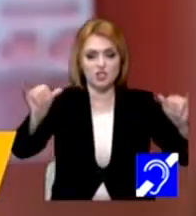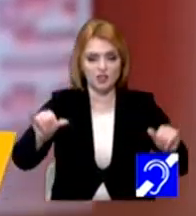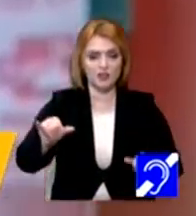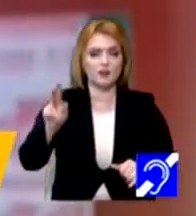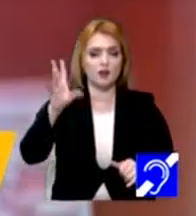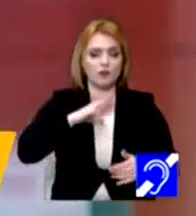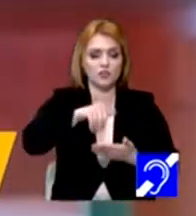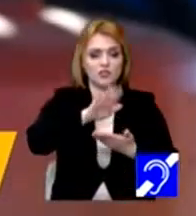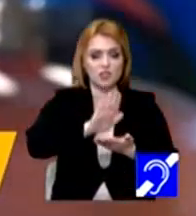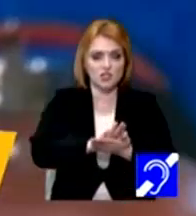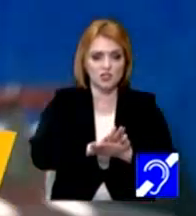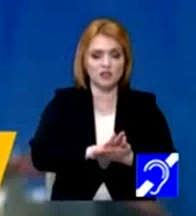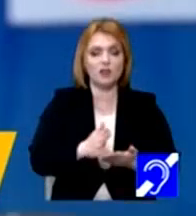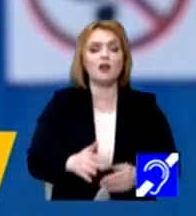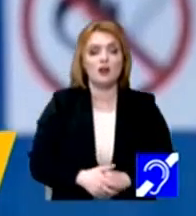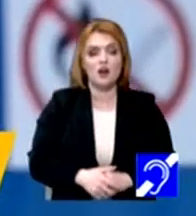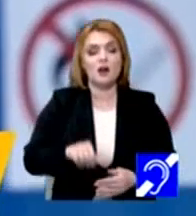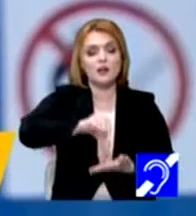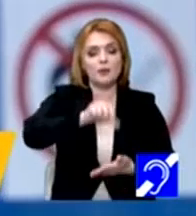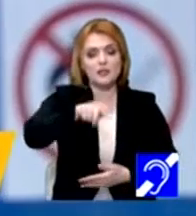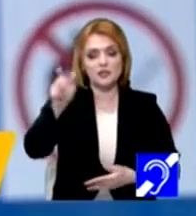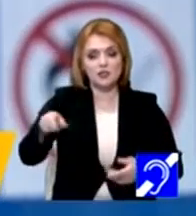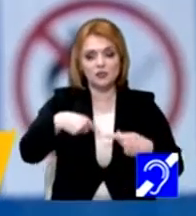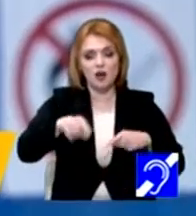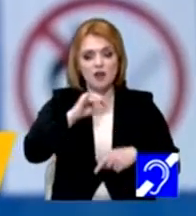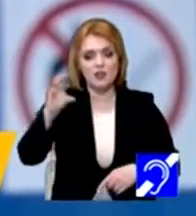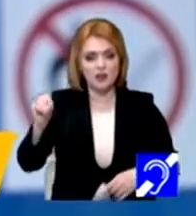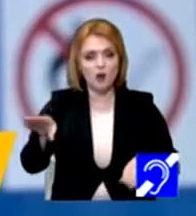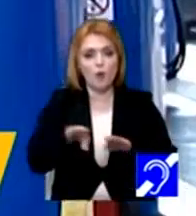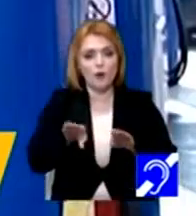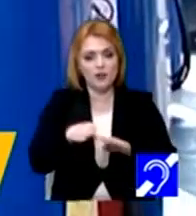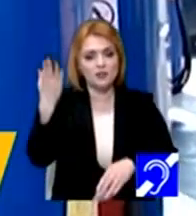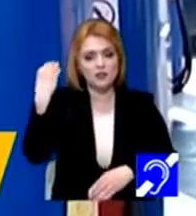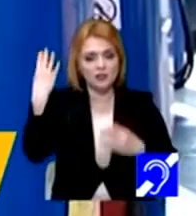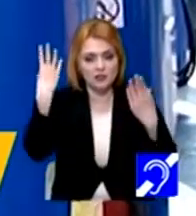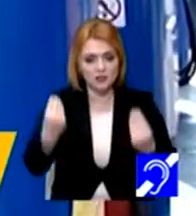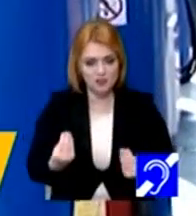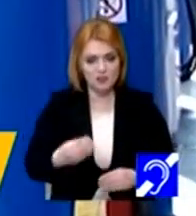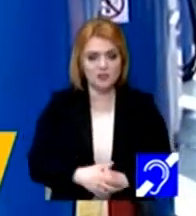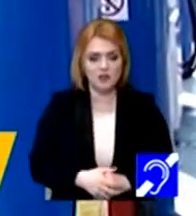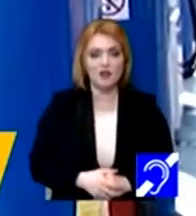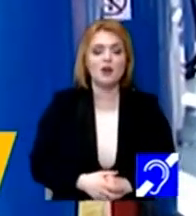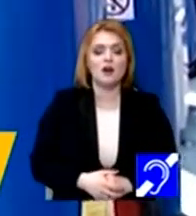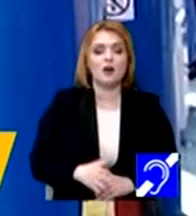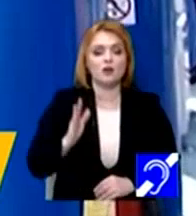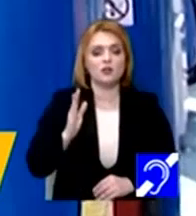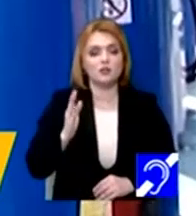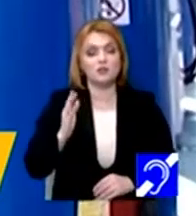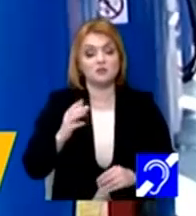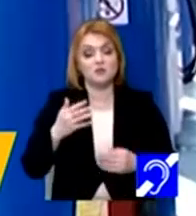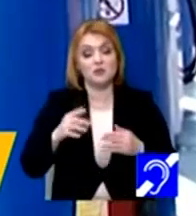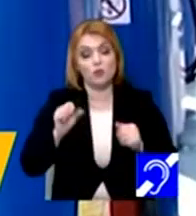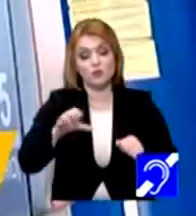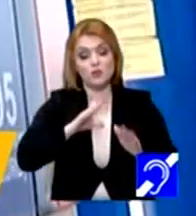produselor petroliere. Reprezentanții ANRES spun însă că, în comparație cu zilele precedente, azi se atestă o descreștere pe piața internațională